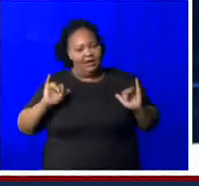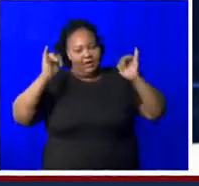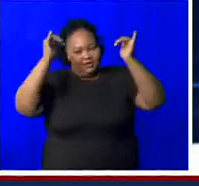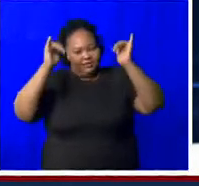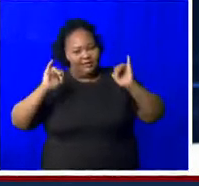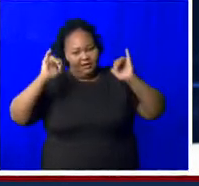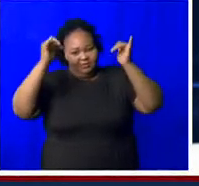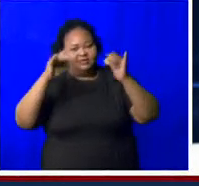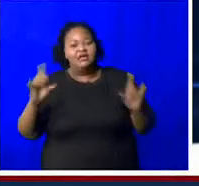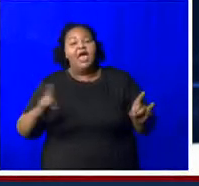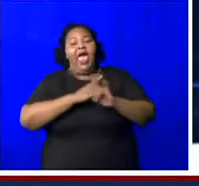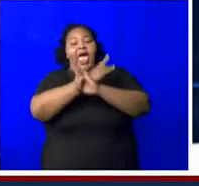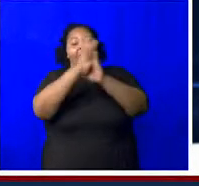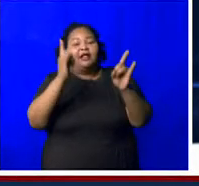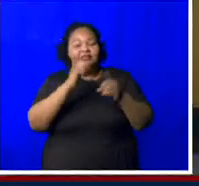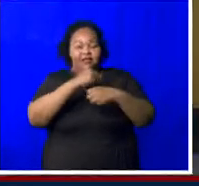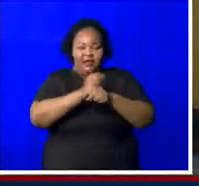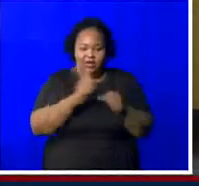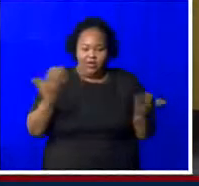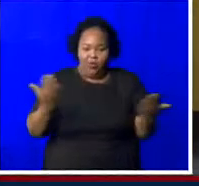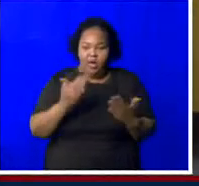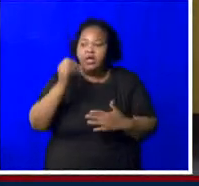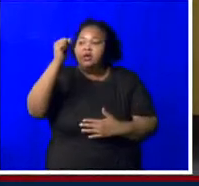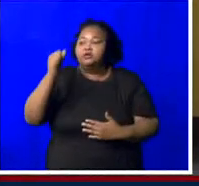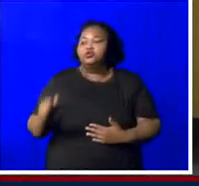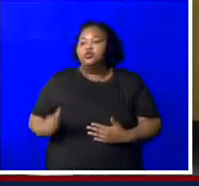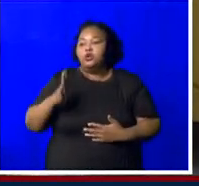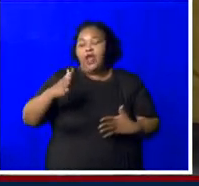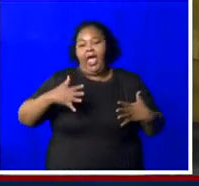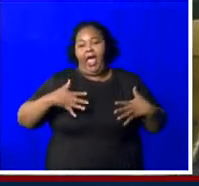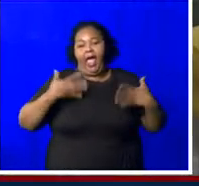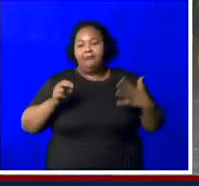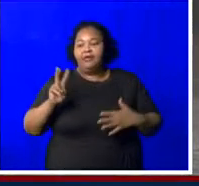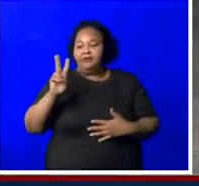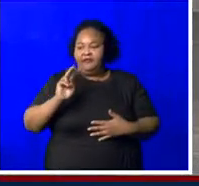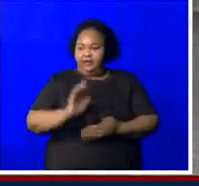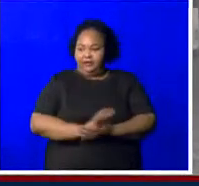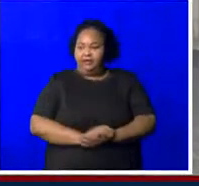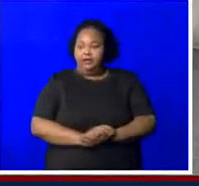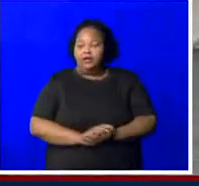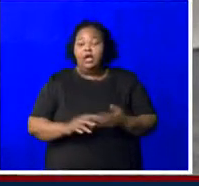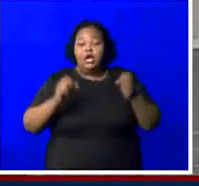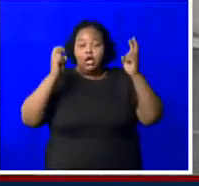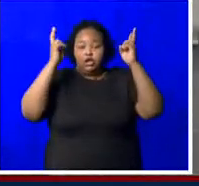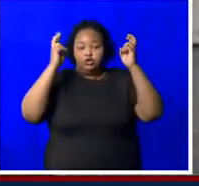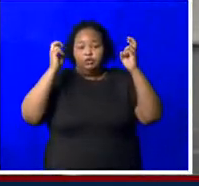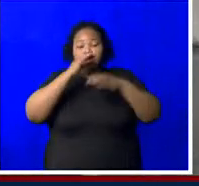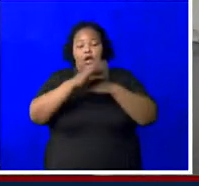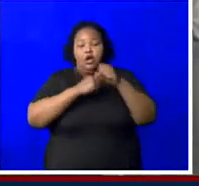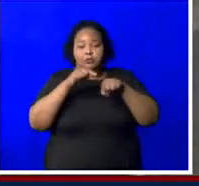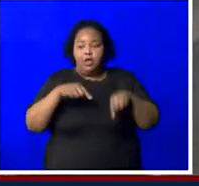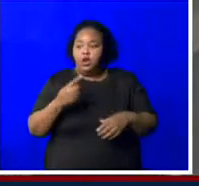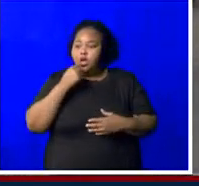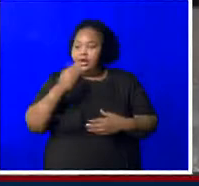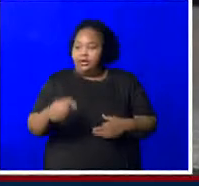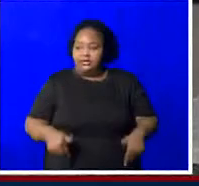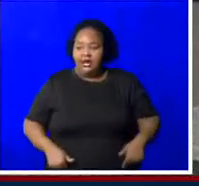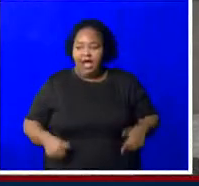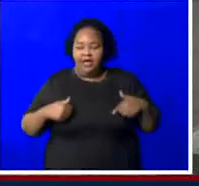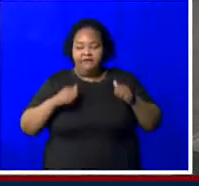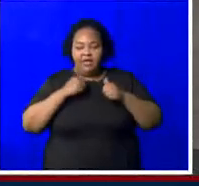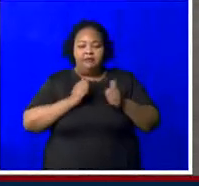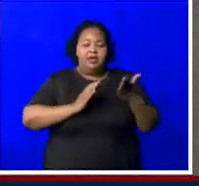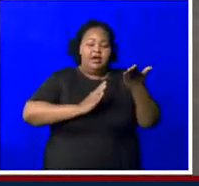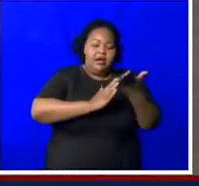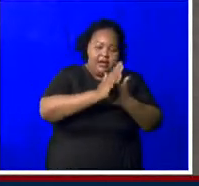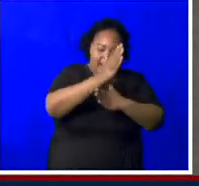ehotela le-Happy Valley eZulwini. Sicubulo salonyaka sithi impilo yami lilungelo lami. Lesicubulo senda kuthi